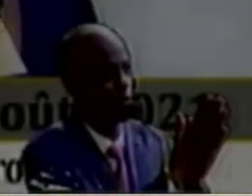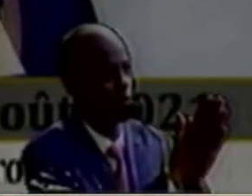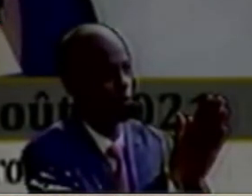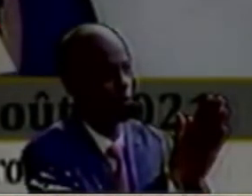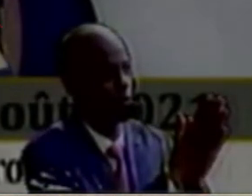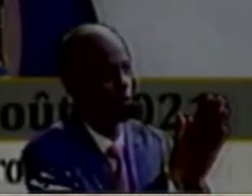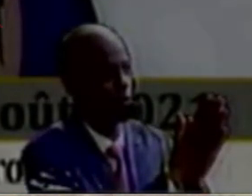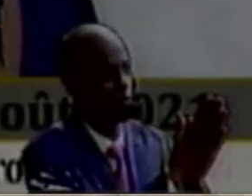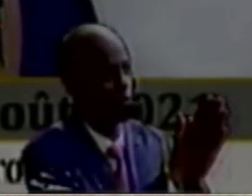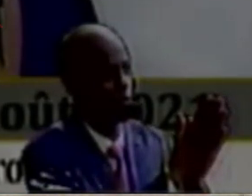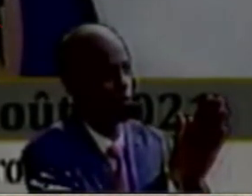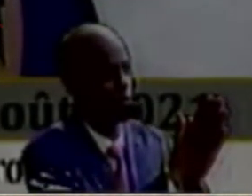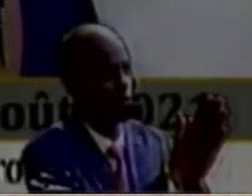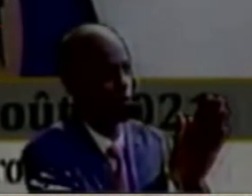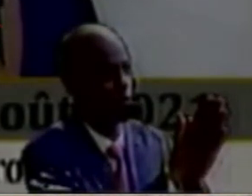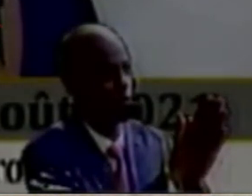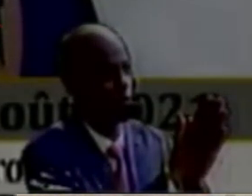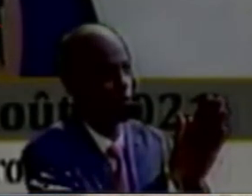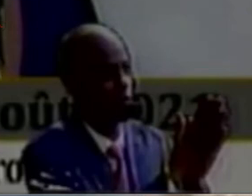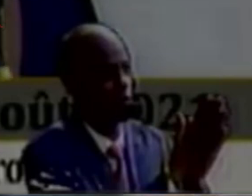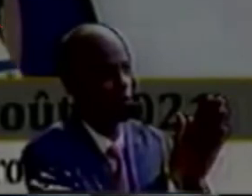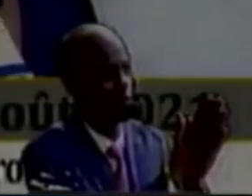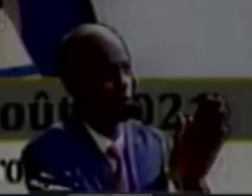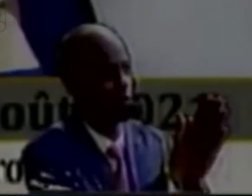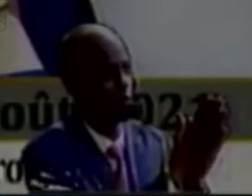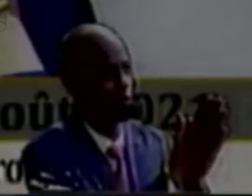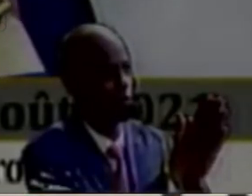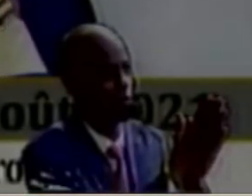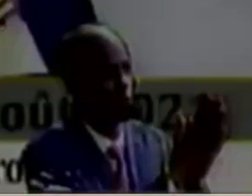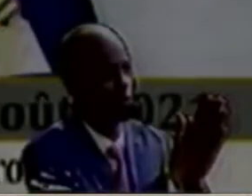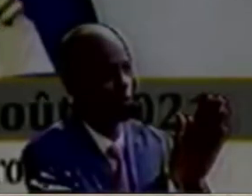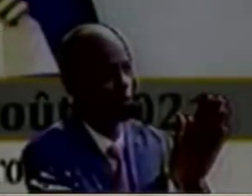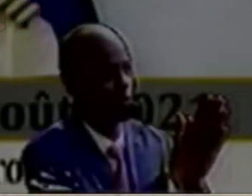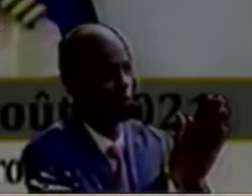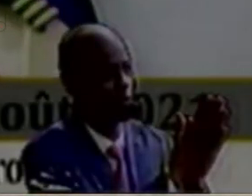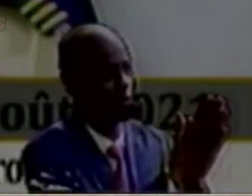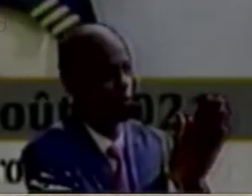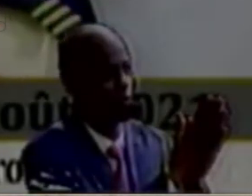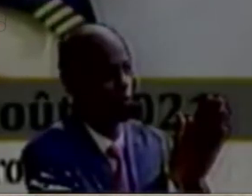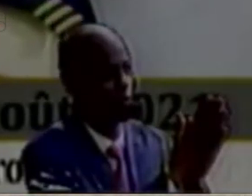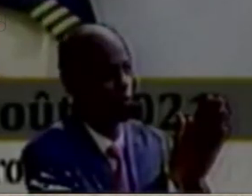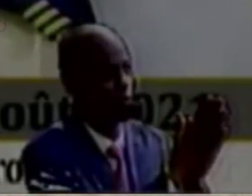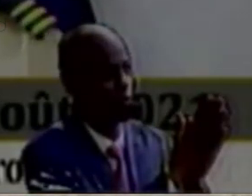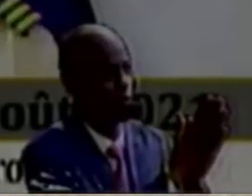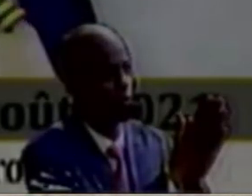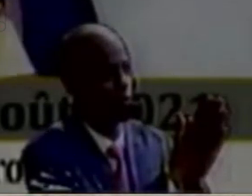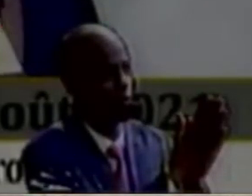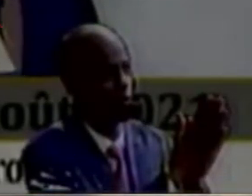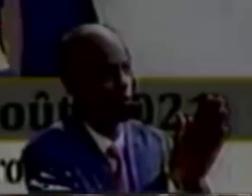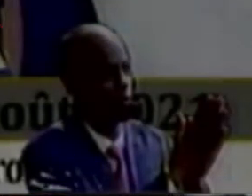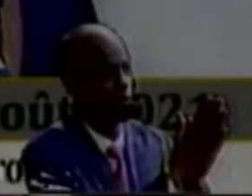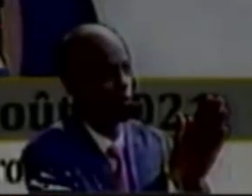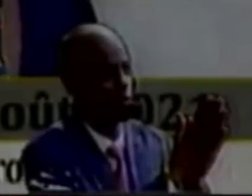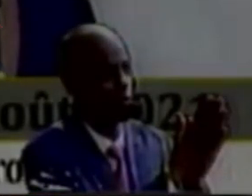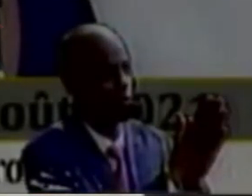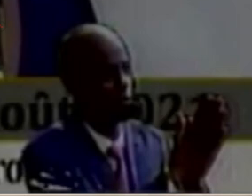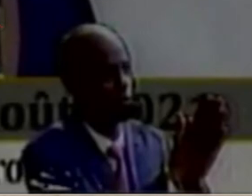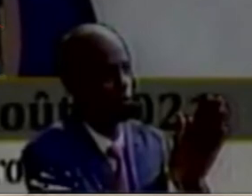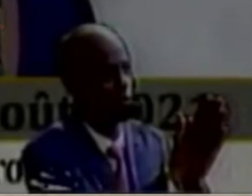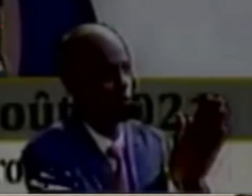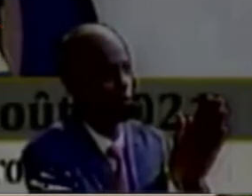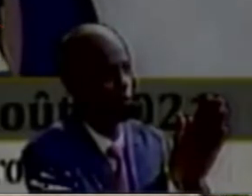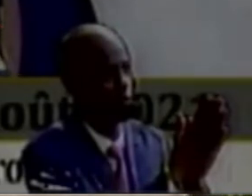Zone délégation ça a été arrivé survolée. C'est pour être capable de faire une idée exacte des dégâts qui causaient dans plusieurs